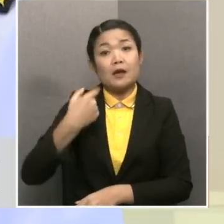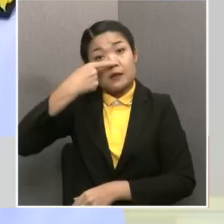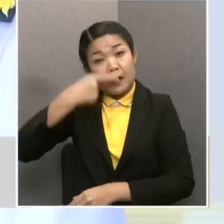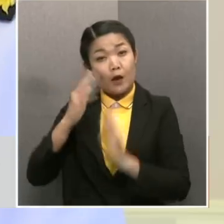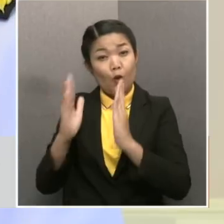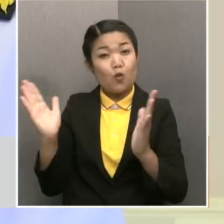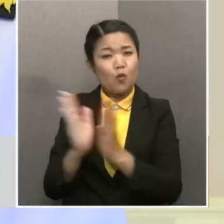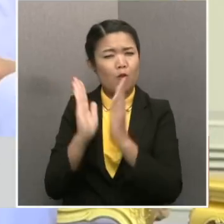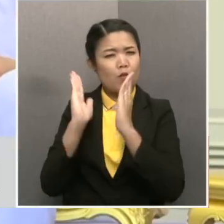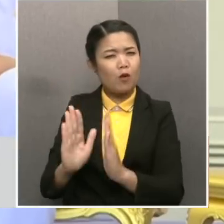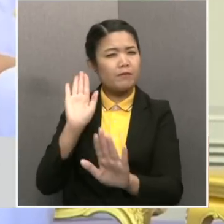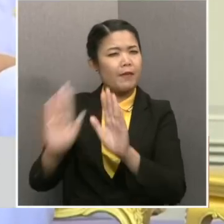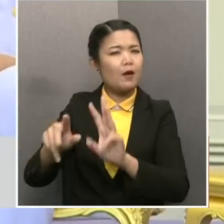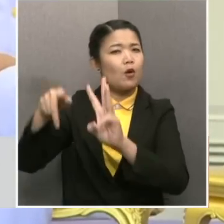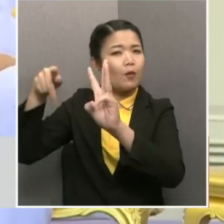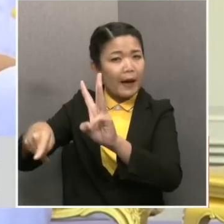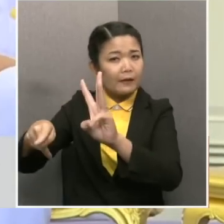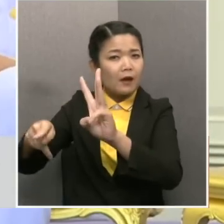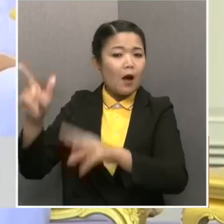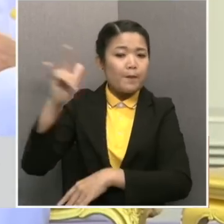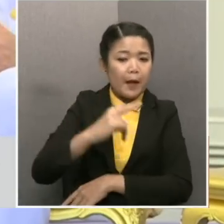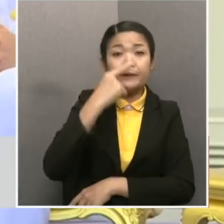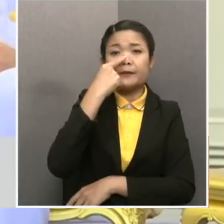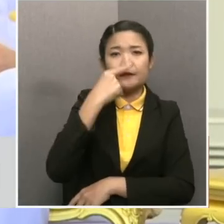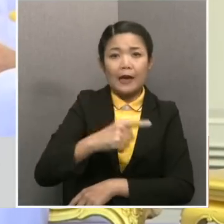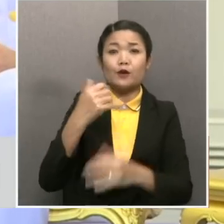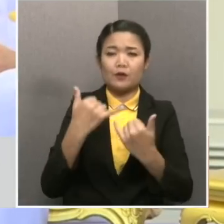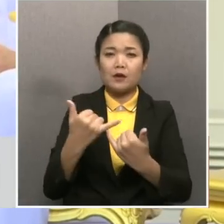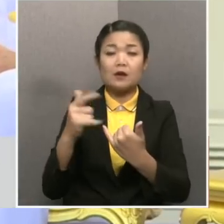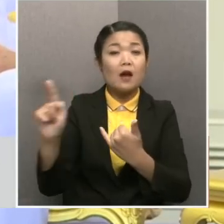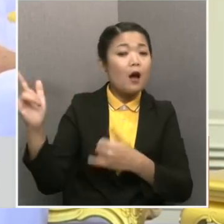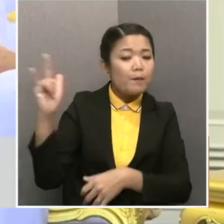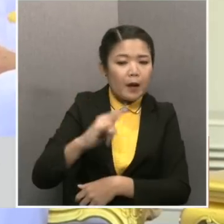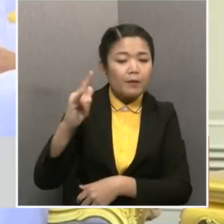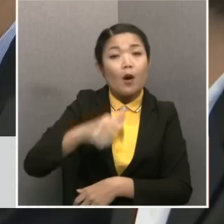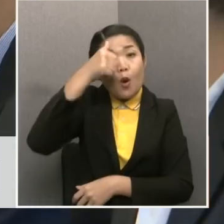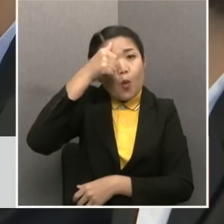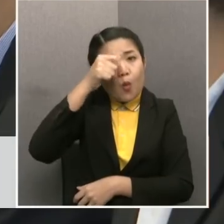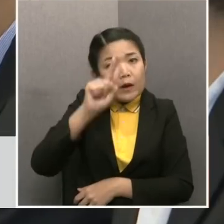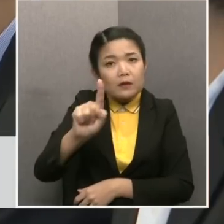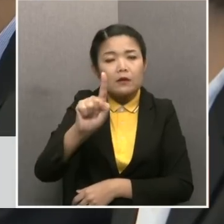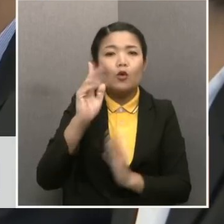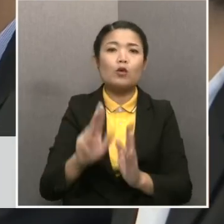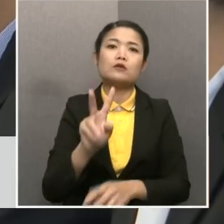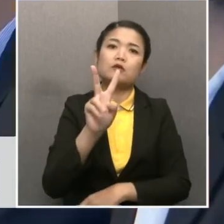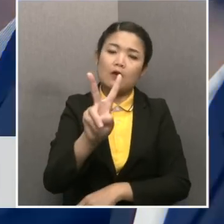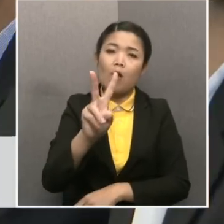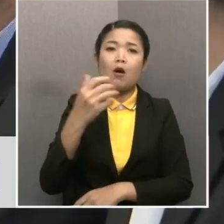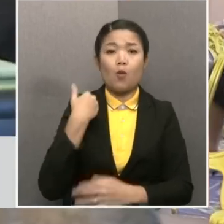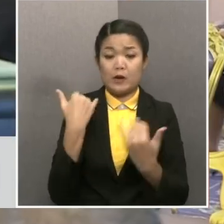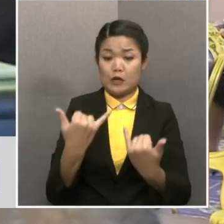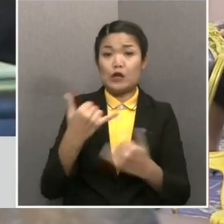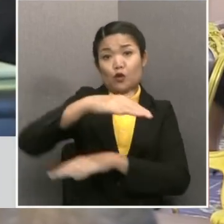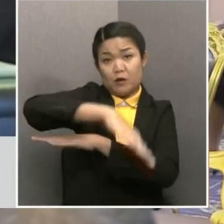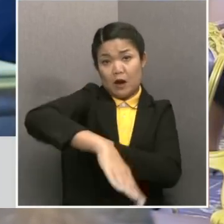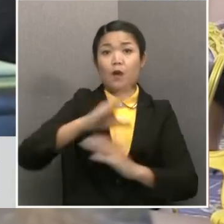ณ 6,000 คนกลับประเทศไทยแม้ว่าเบื้องต้นทราบว่าสามารถลำเลียงกลับได้วันละ2คนแต่เย็นนี้จะมีการประชุมกันอีกครั้